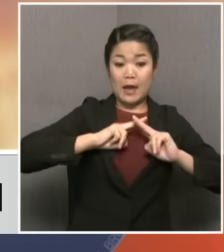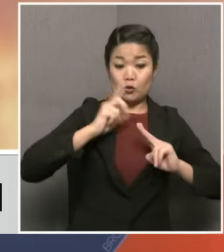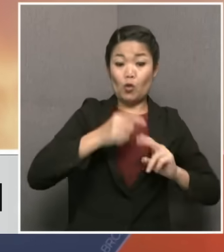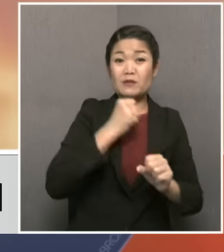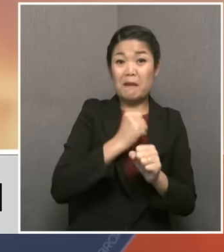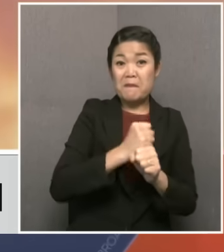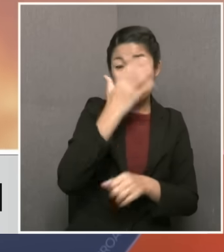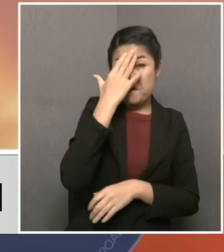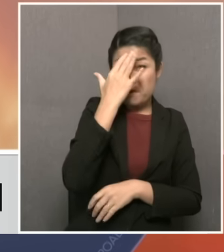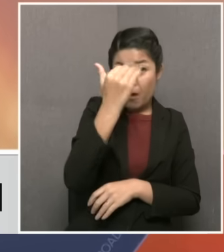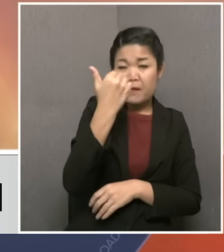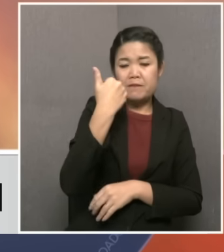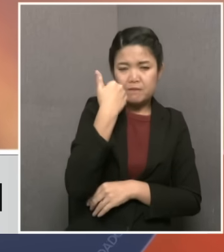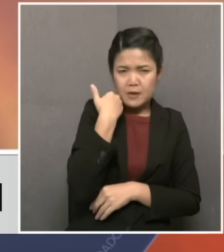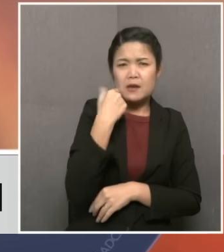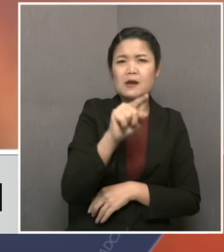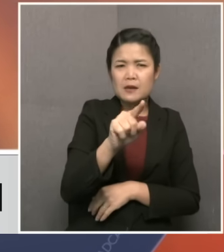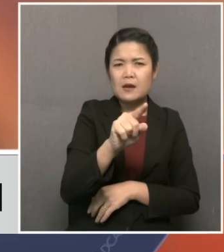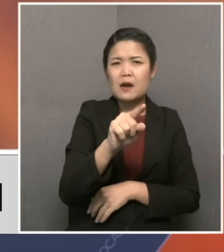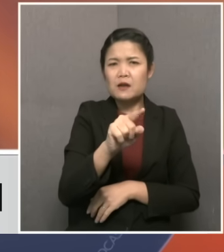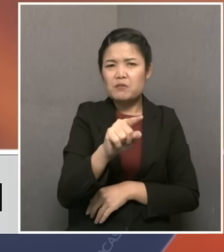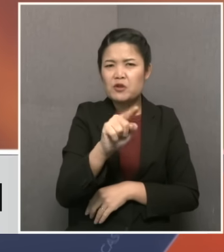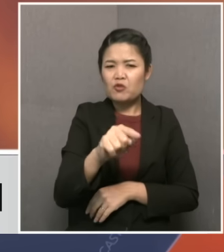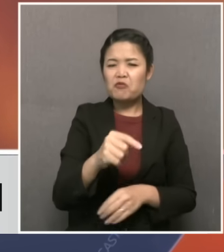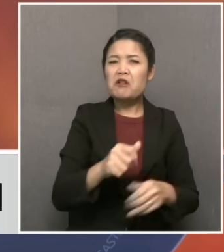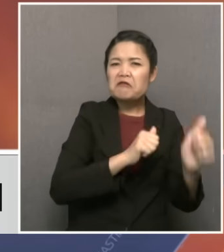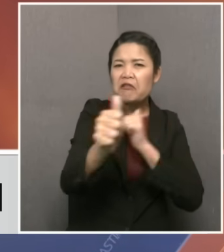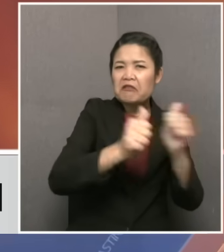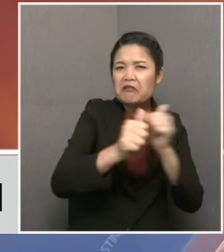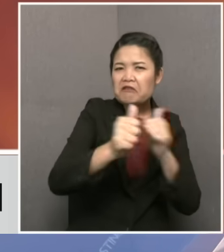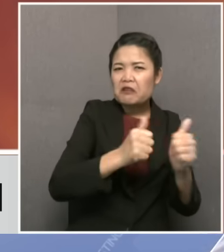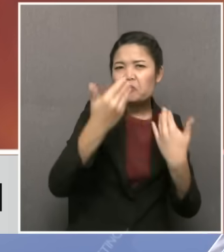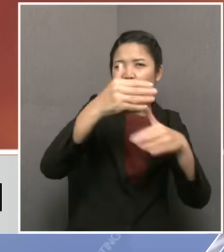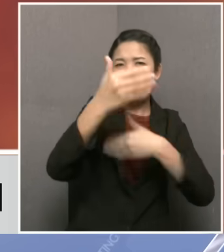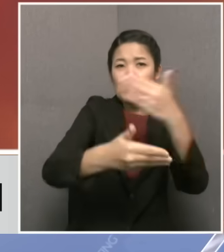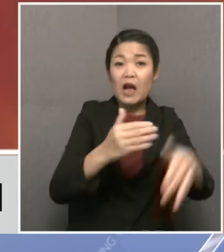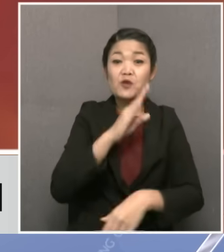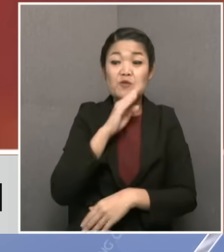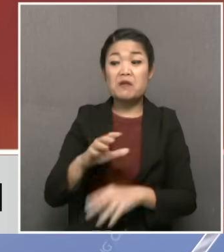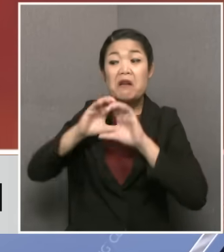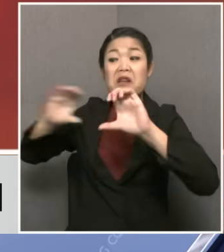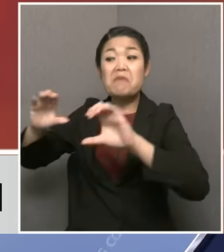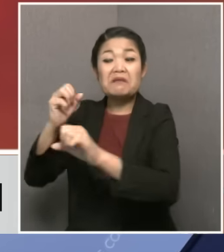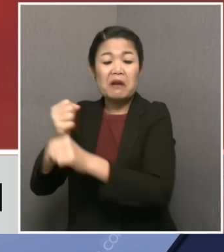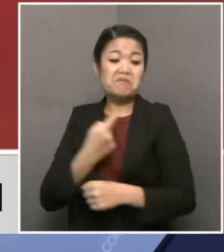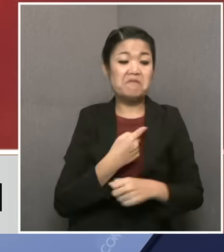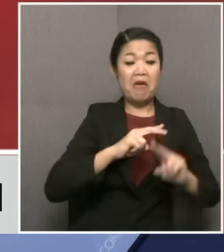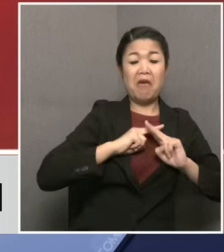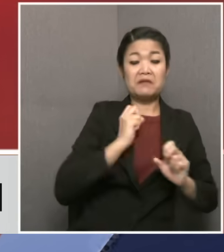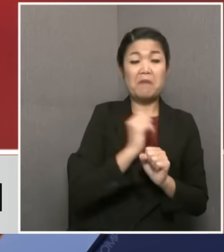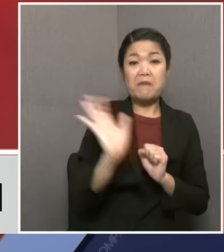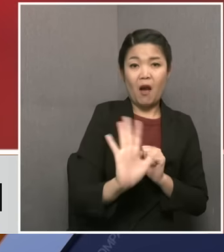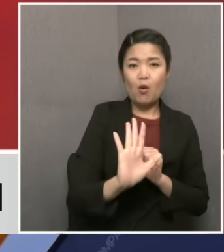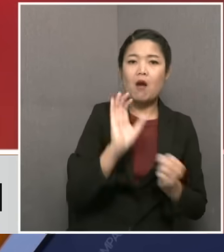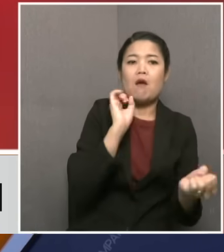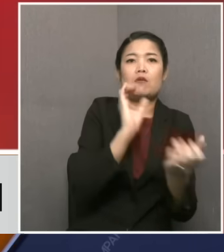ะมีเทรดแบรีเออร์มาไงจะมีสงครามการค้ามาเพราะฉะนั้นเขาต้องทำถ้าเขาปล่อยรัฐบาลแล้วเขาไม่ทำเนี่ยโอ้โหจะเสีย